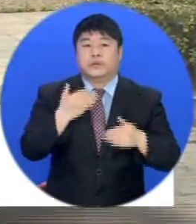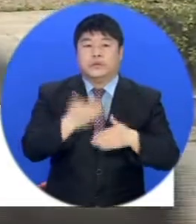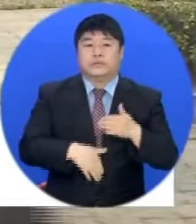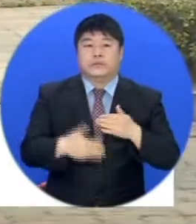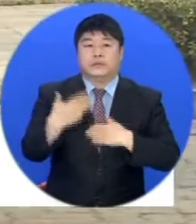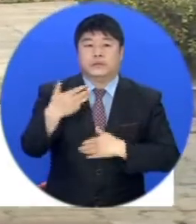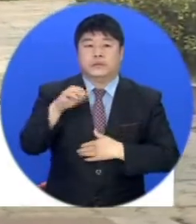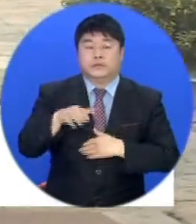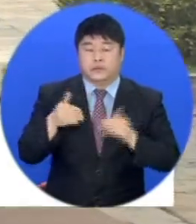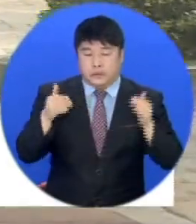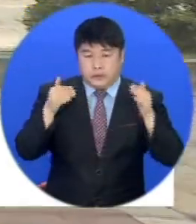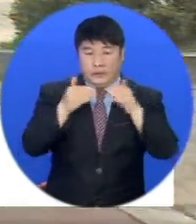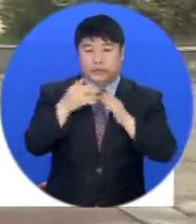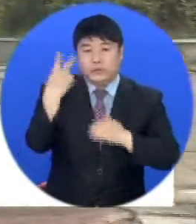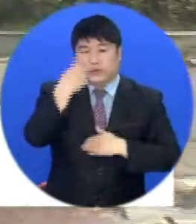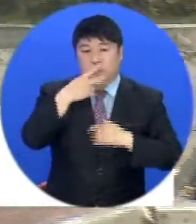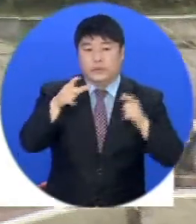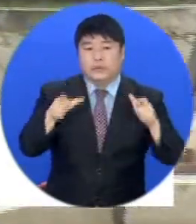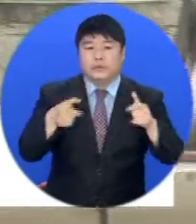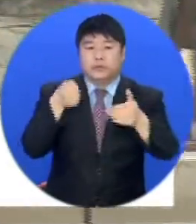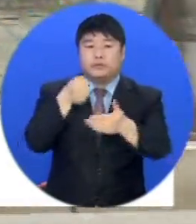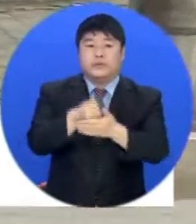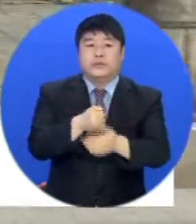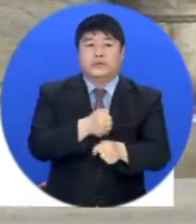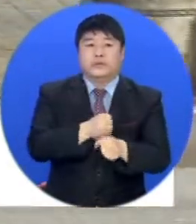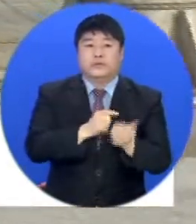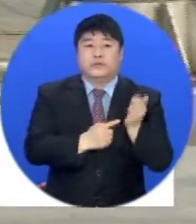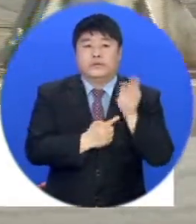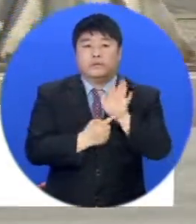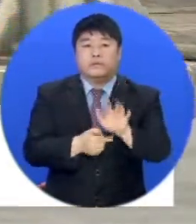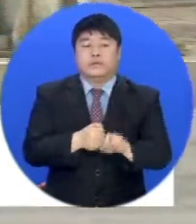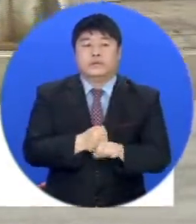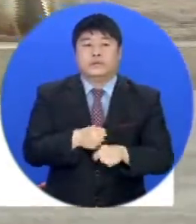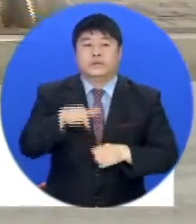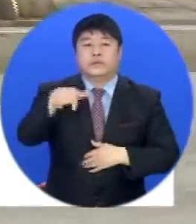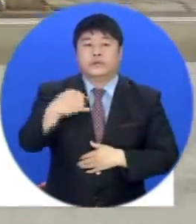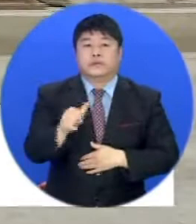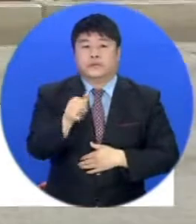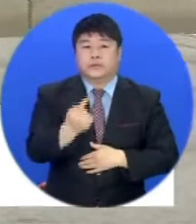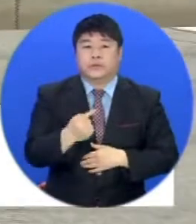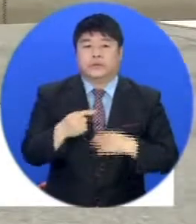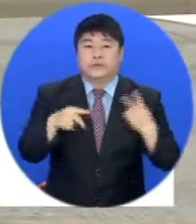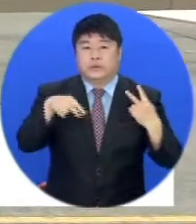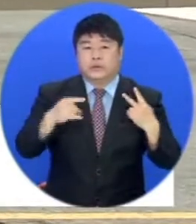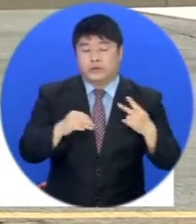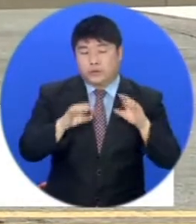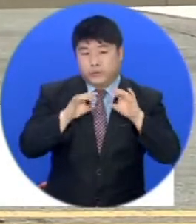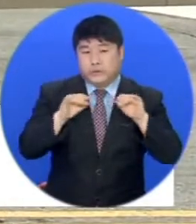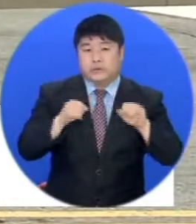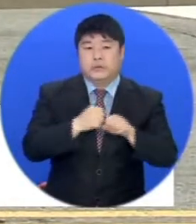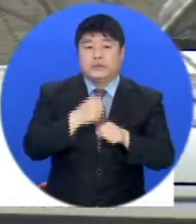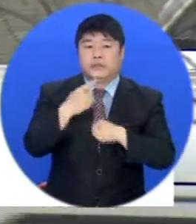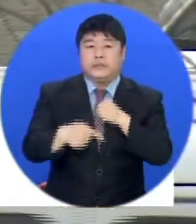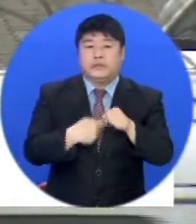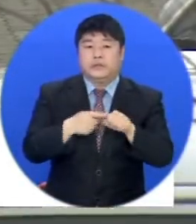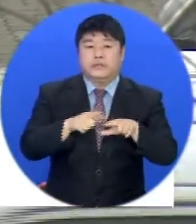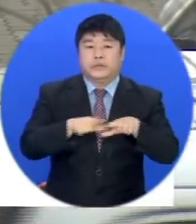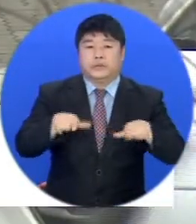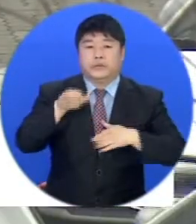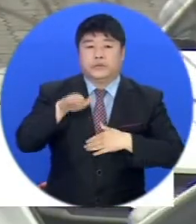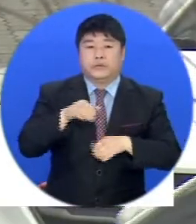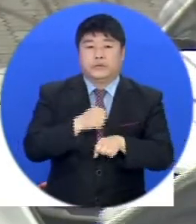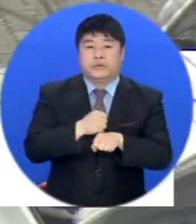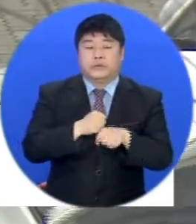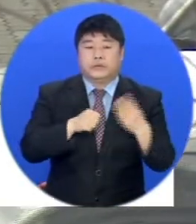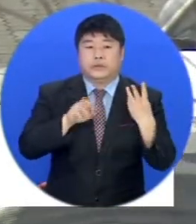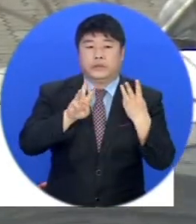8곳을 집중관리구역으로 지정한다고 밝혔습니다. 금호 2동은 미세먼지 연간 평균 농도가